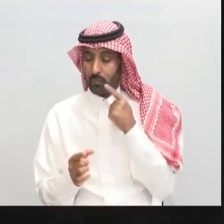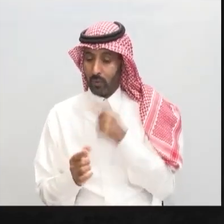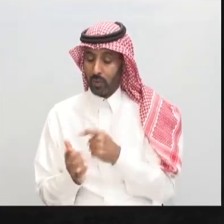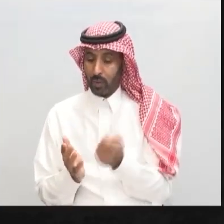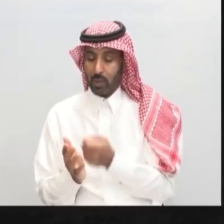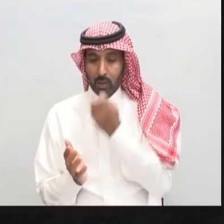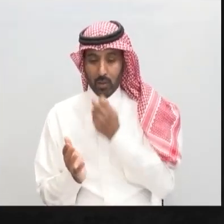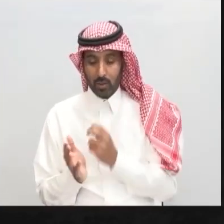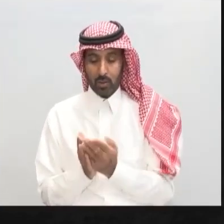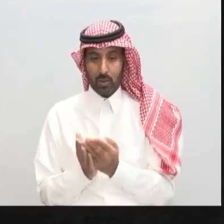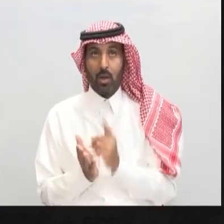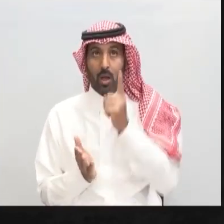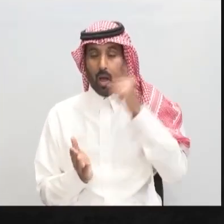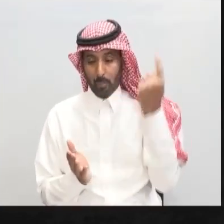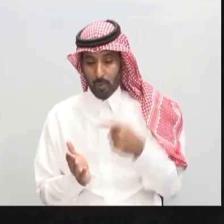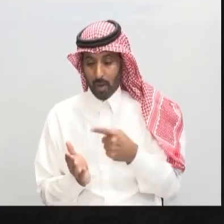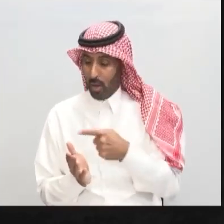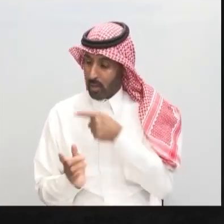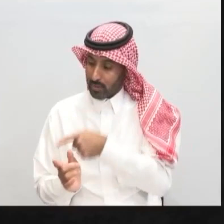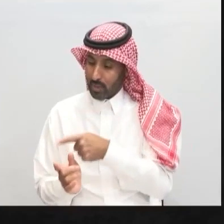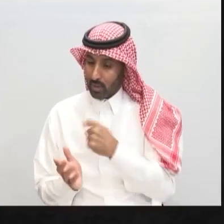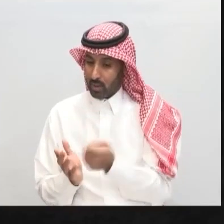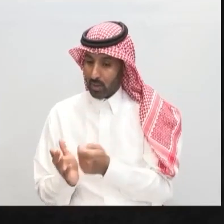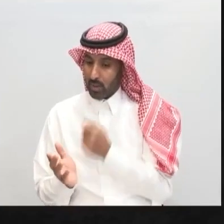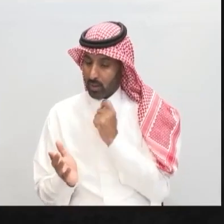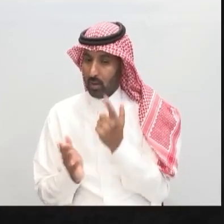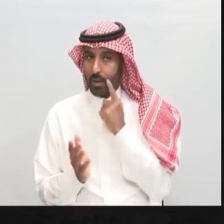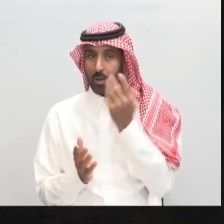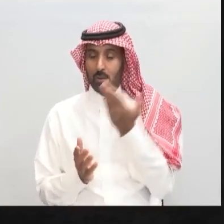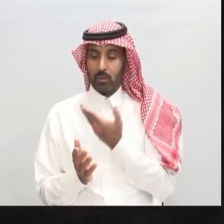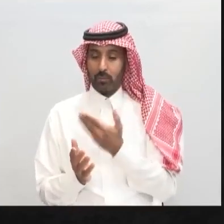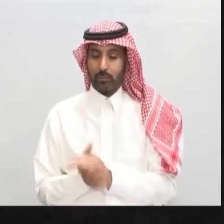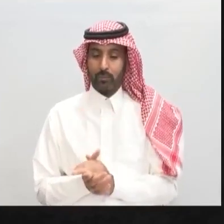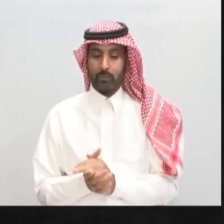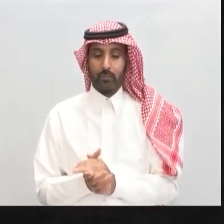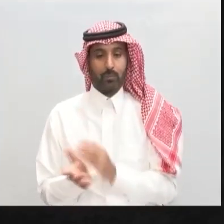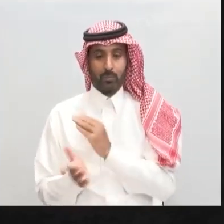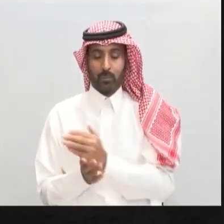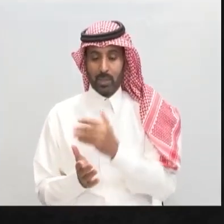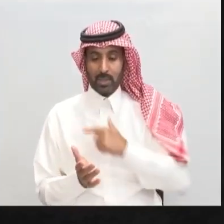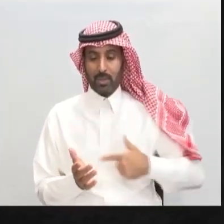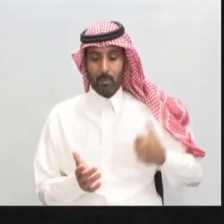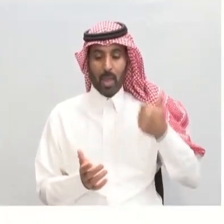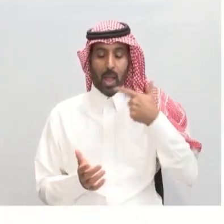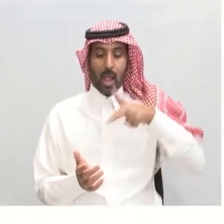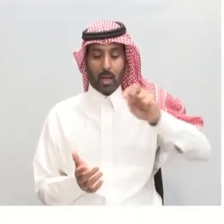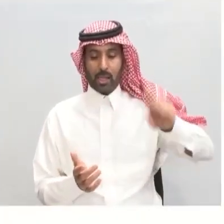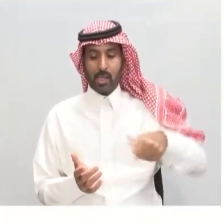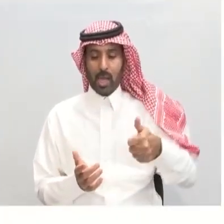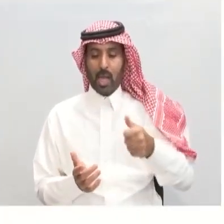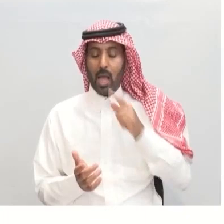القران الكريم امر الصحابه رضي الله عنهم بكتابه ذلك لذلك سمي القران